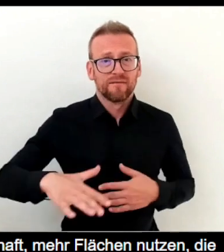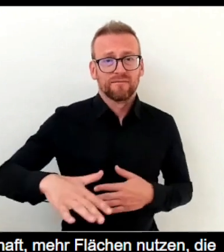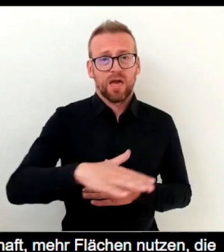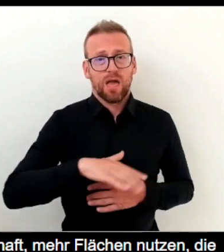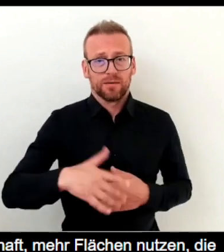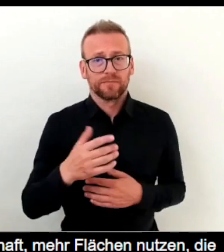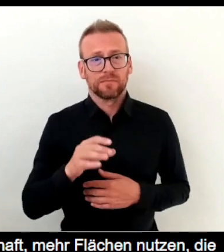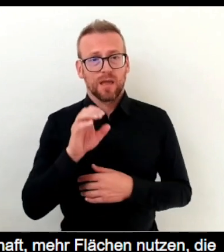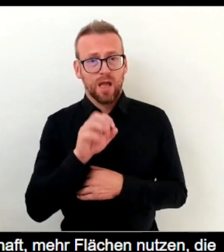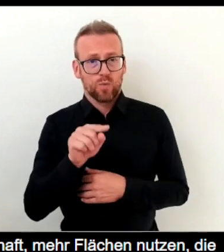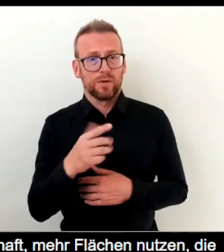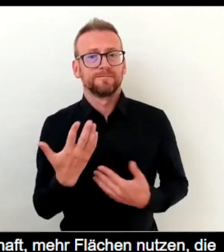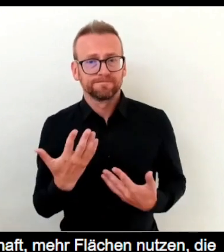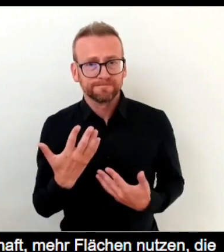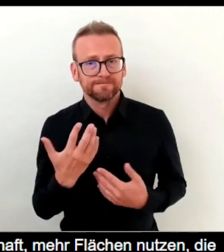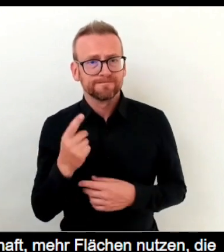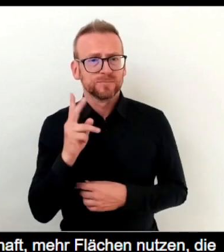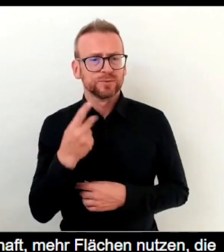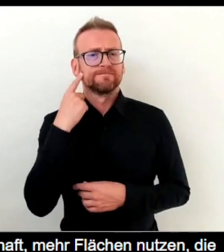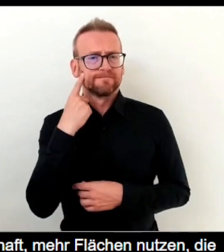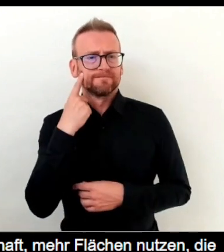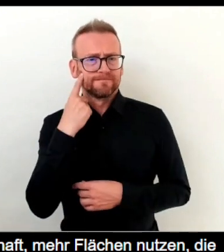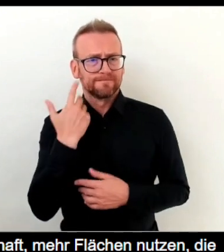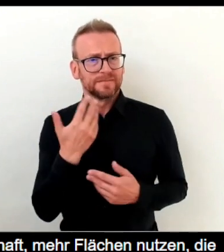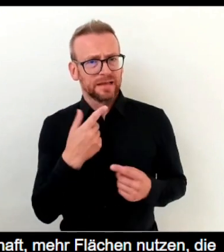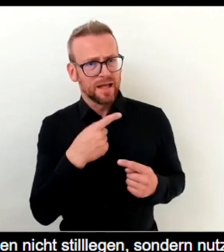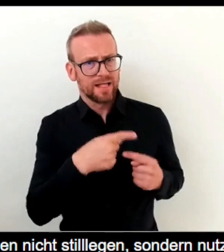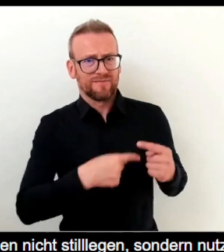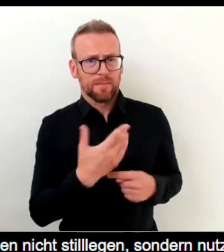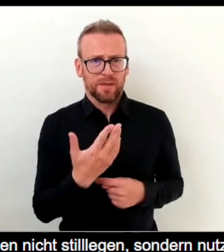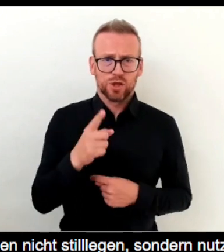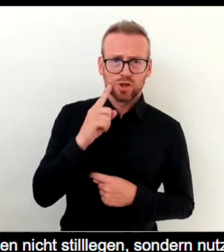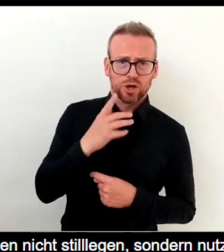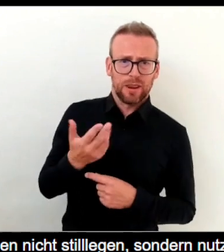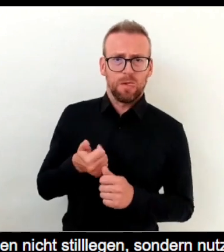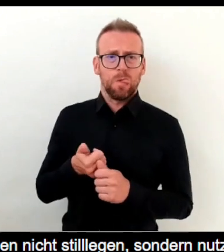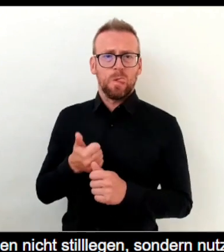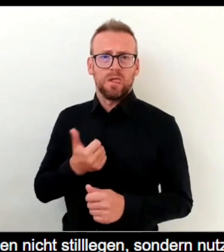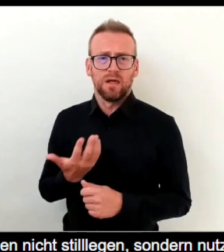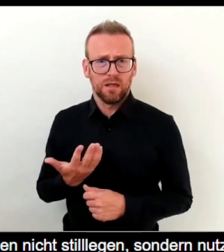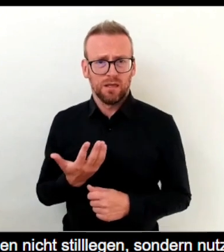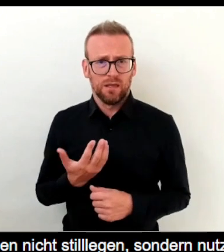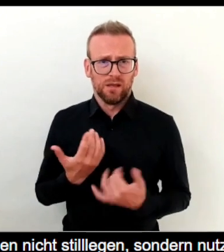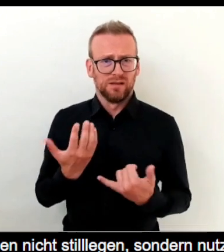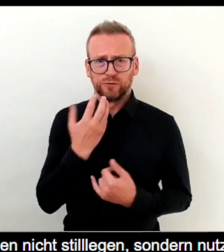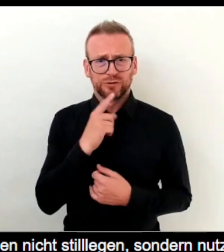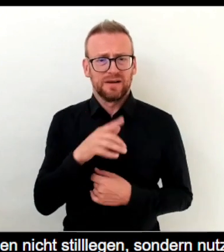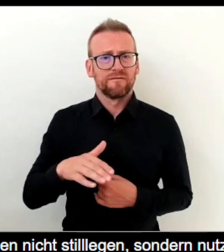an der Stelle herausfordern und bedrohen. Das sind alles Dinge, die uns wichtig sind. Wir wissen schon auch, dass europäische Prozesse